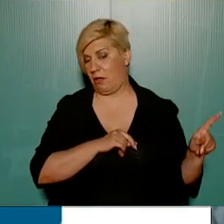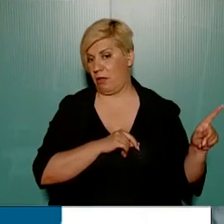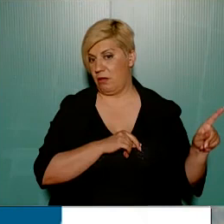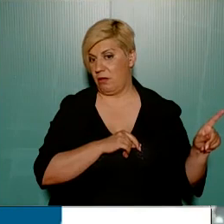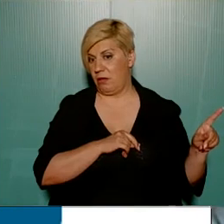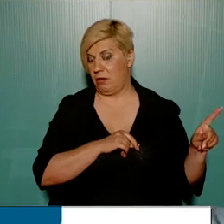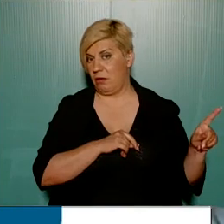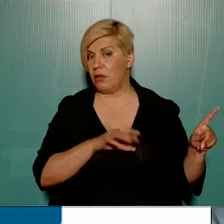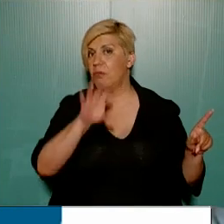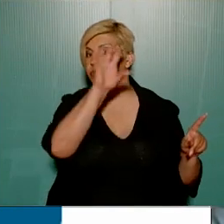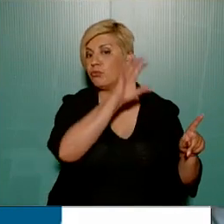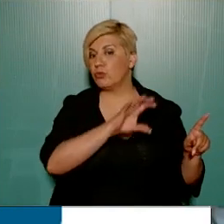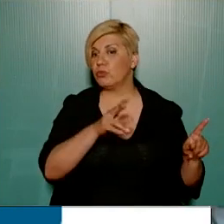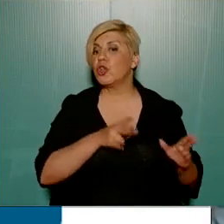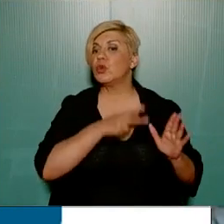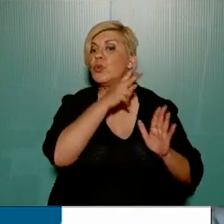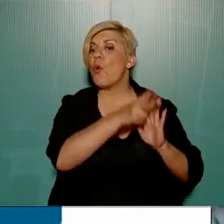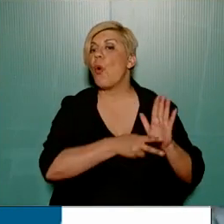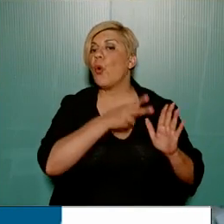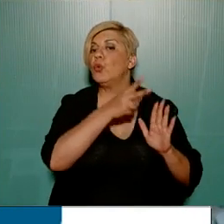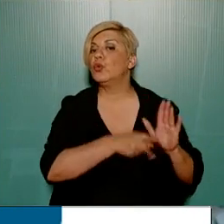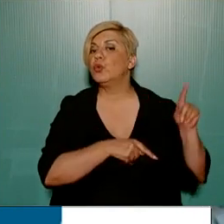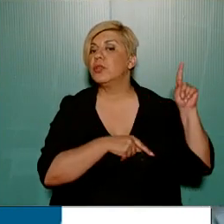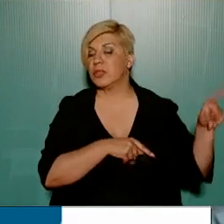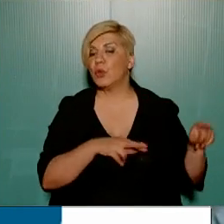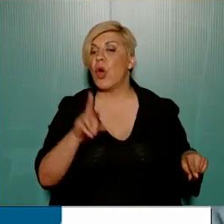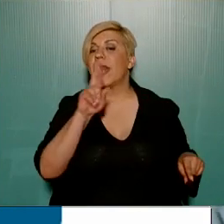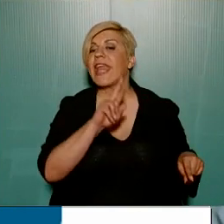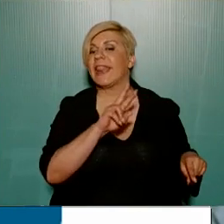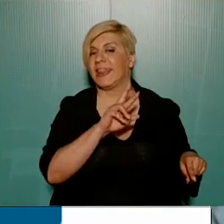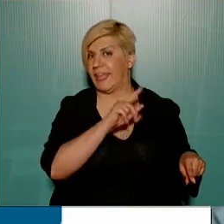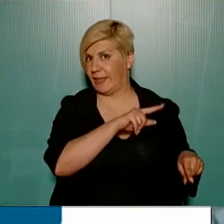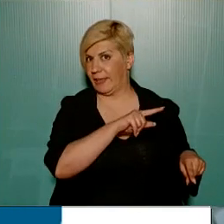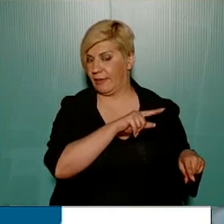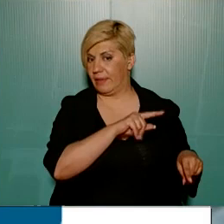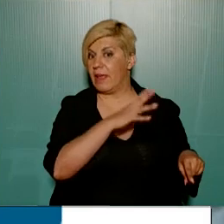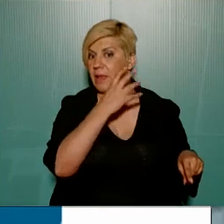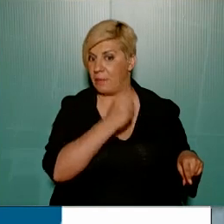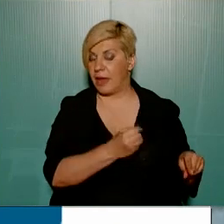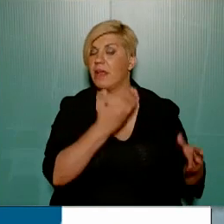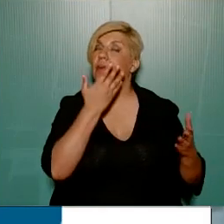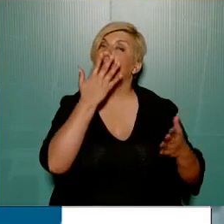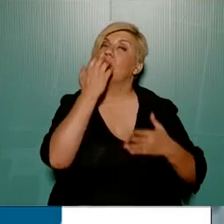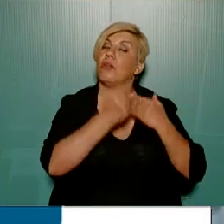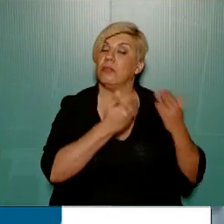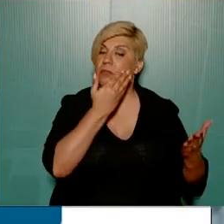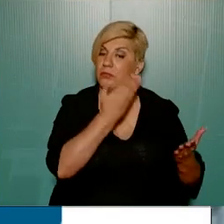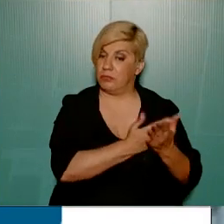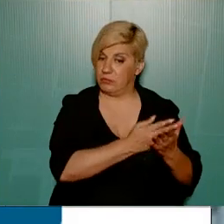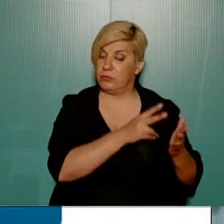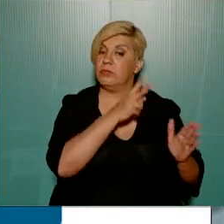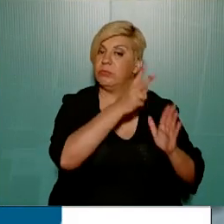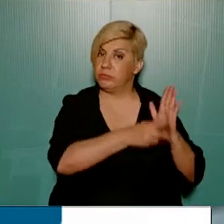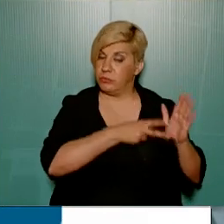στιγμή στο μουσείο του ΟΣΕ, που είναι στο αμαξοστάσιο του Ρέντι. Υπάρχει ένα καθολικό αίτημα από το χώρο των σιδηροδρομικών και του